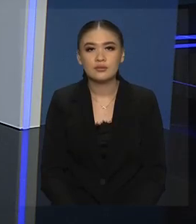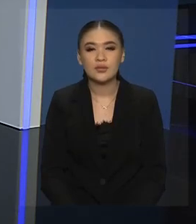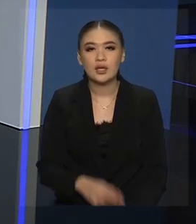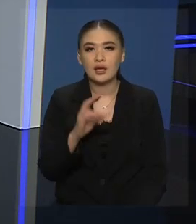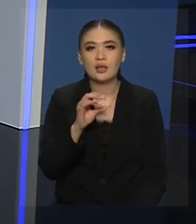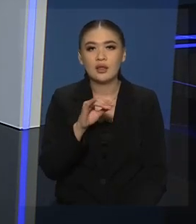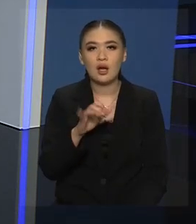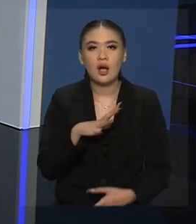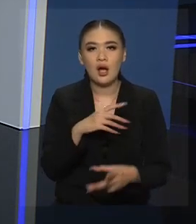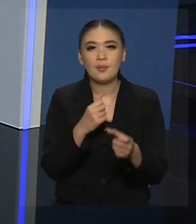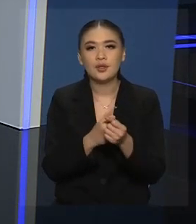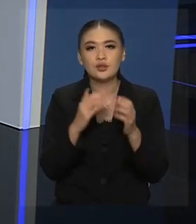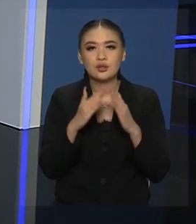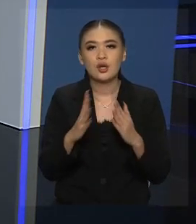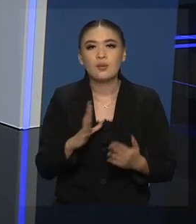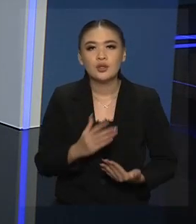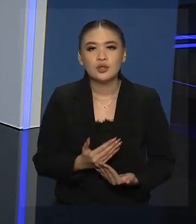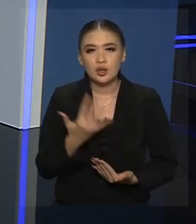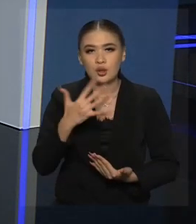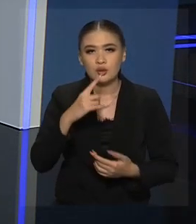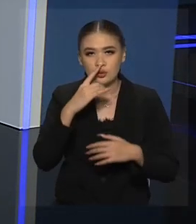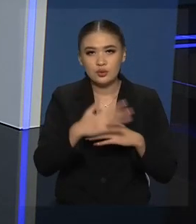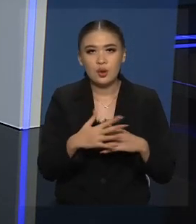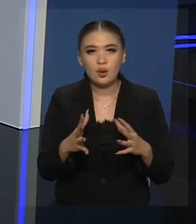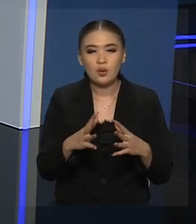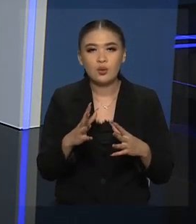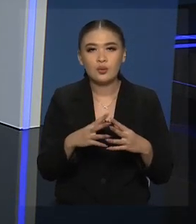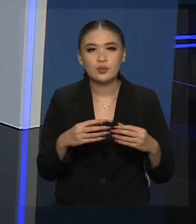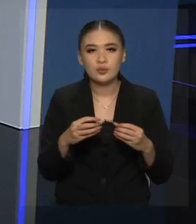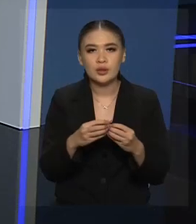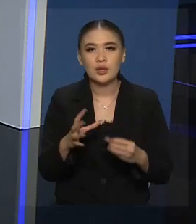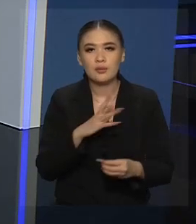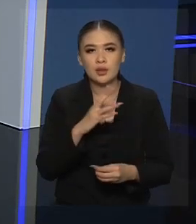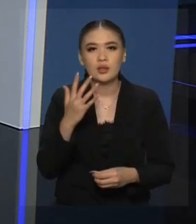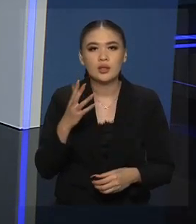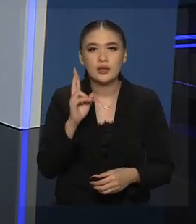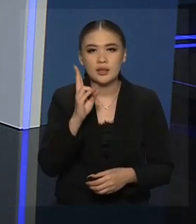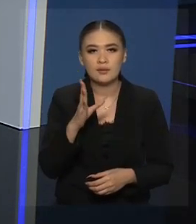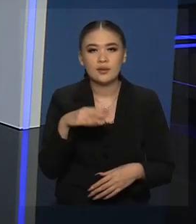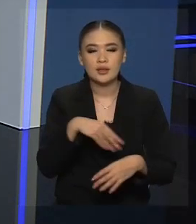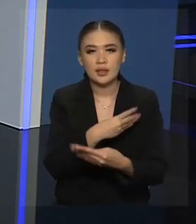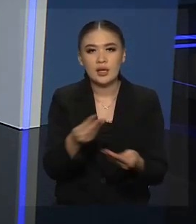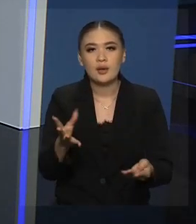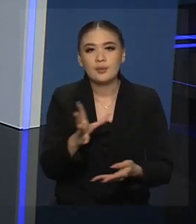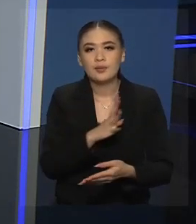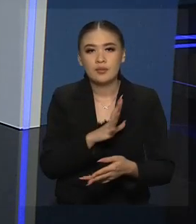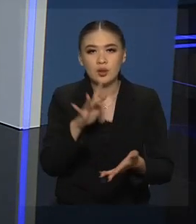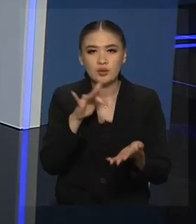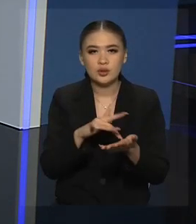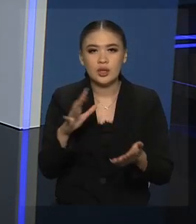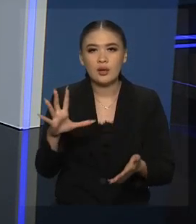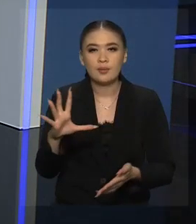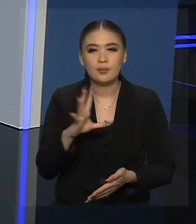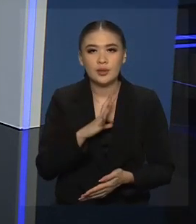Кентауда апатты үйде тұрған 50-ге жуық отбасына пәтер кілті табысталды. Жаңа тұрғын үйлер қаланың қақ ортасында